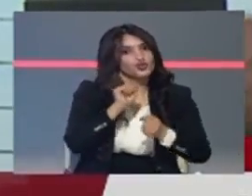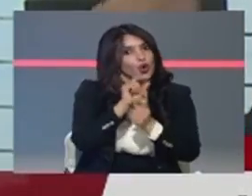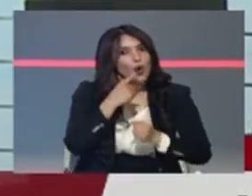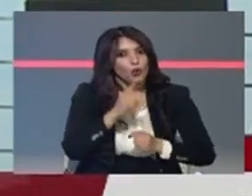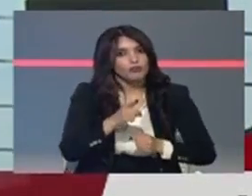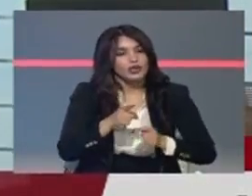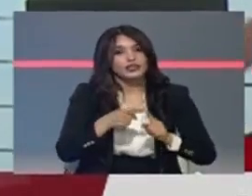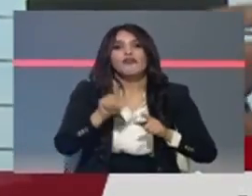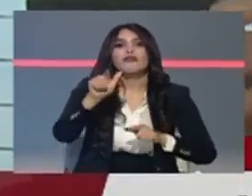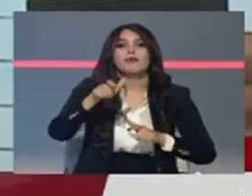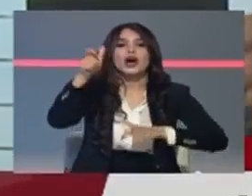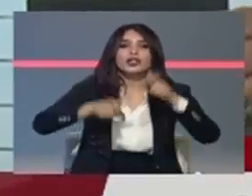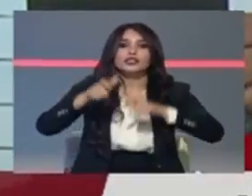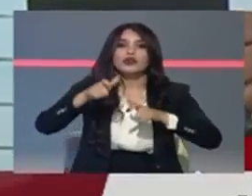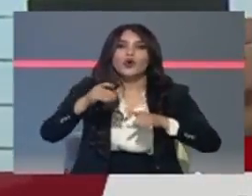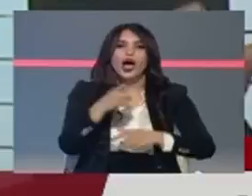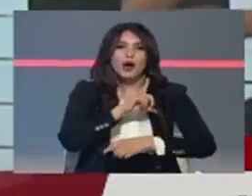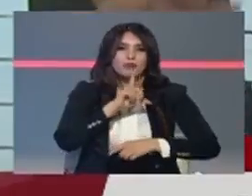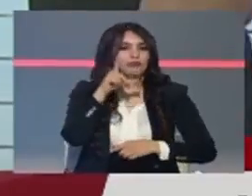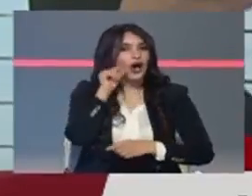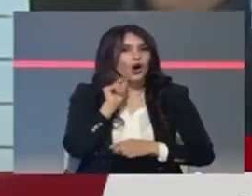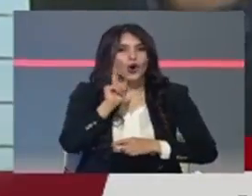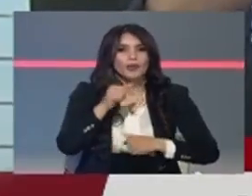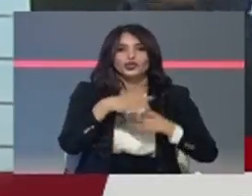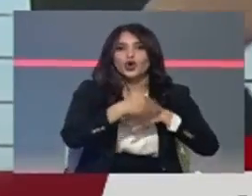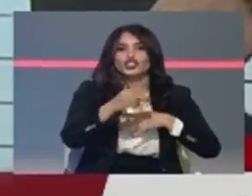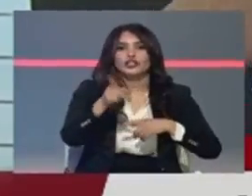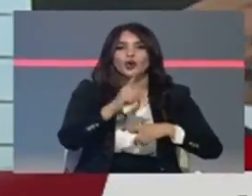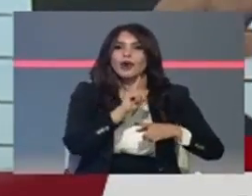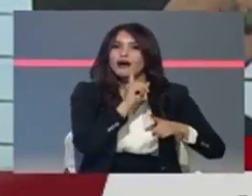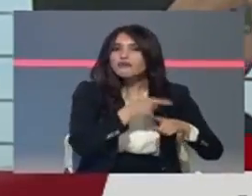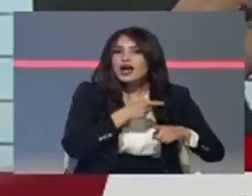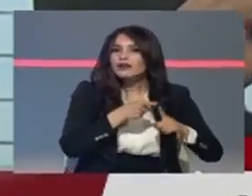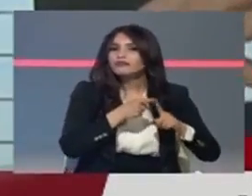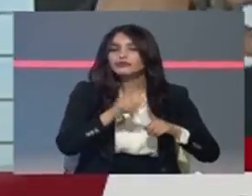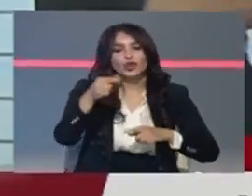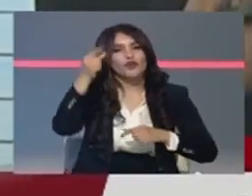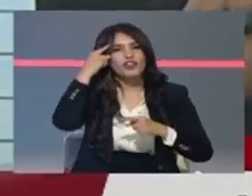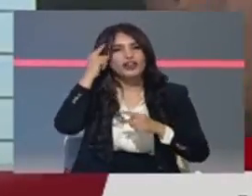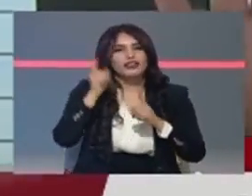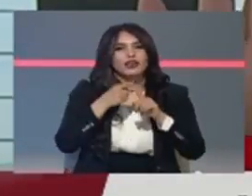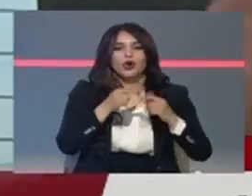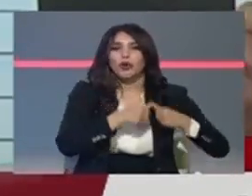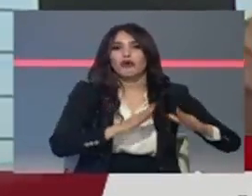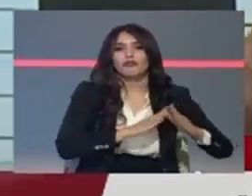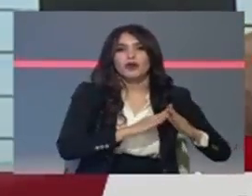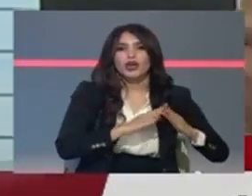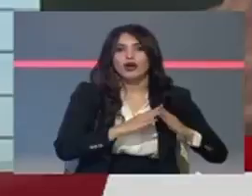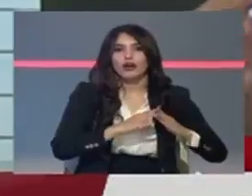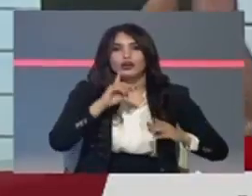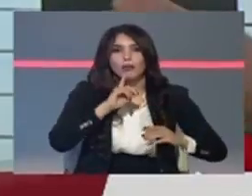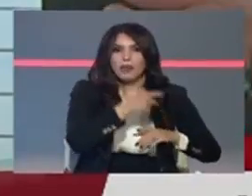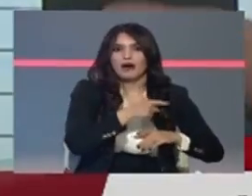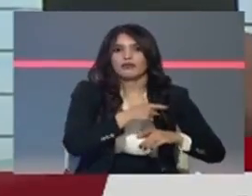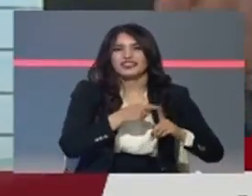قبل ما يخليوش صغارهم يخرجوا خاطر معاقبينهم وكل. دونك الفكره هذه بتات راسخه في اذهان صغيراتنا ويقول لك قعدت في الدار معاقب